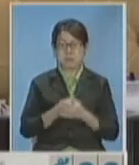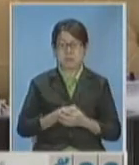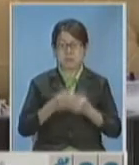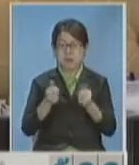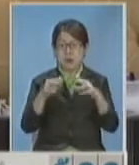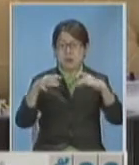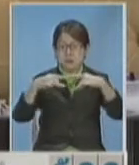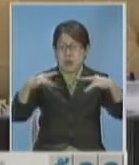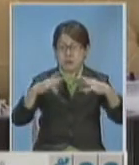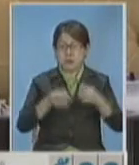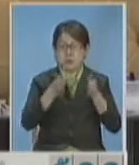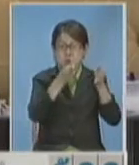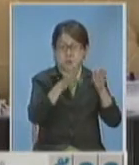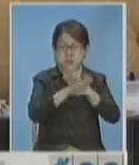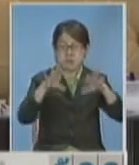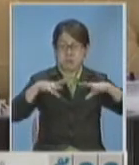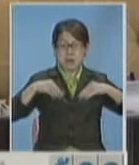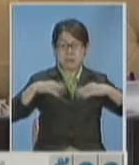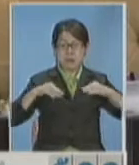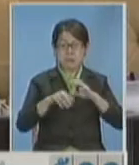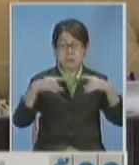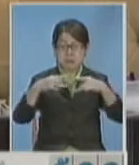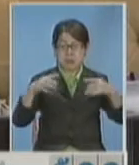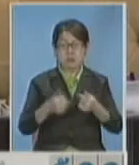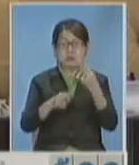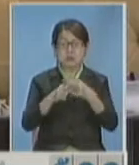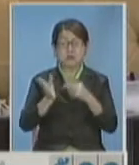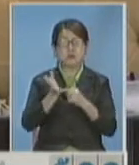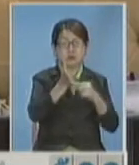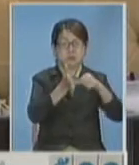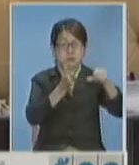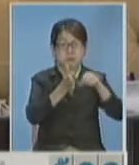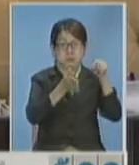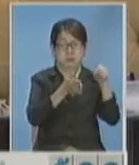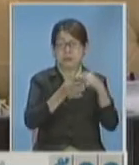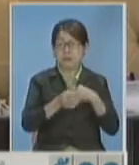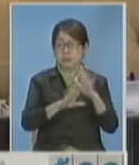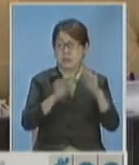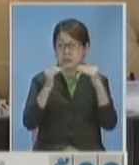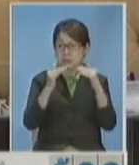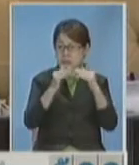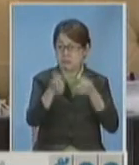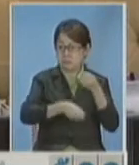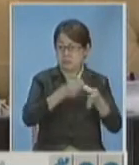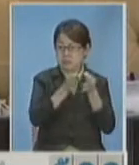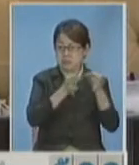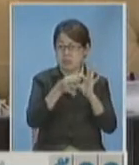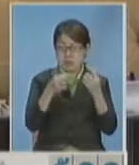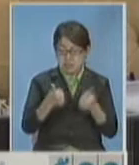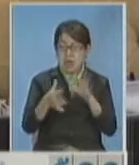ใช่ยติไม่ไว้วางใจแล้วก็ไม่ได้ยื่นถอดถอนท่านไม่มีสิทธิ์พูดฮะแต่บังเอิญเรื่องนี้มันเกี่ยว